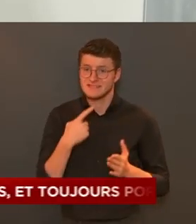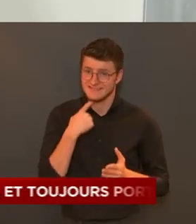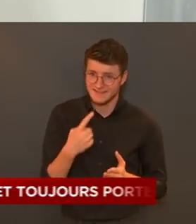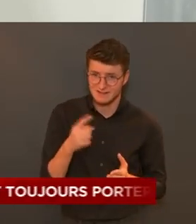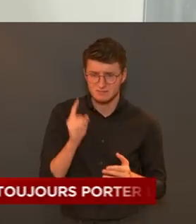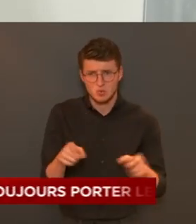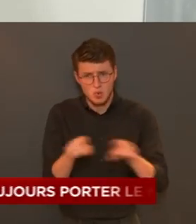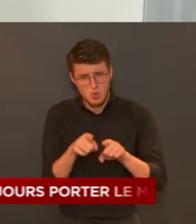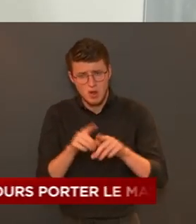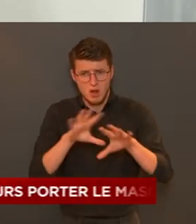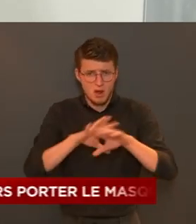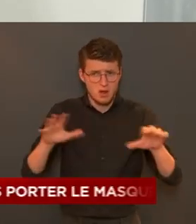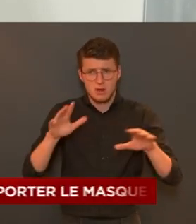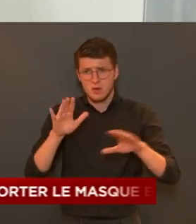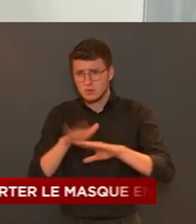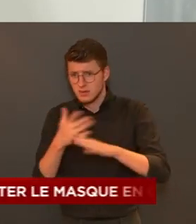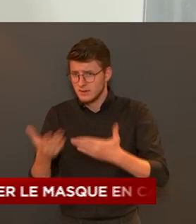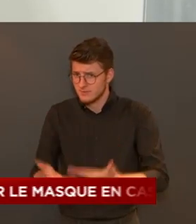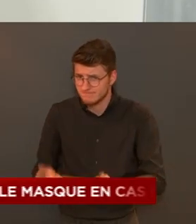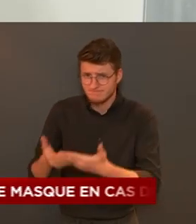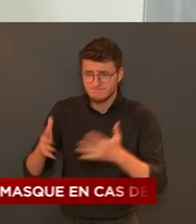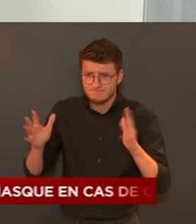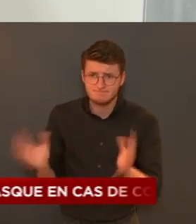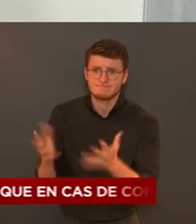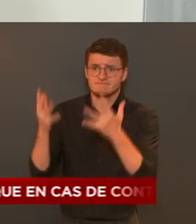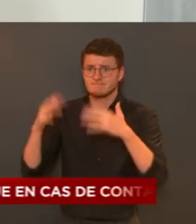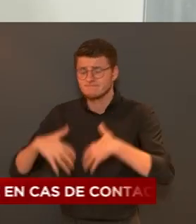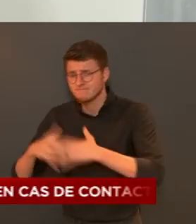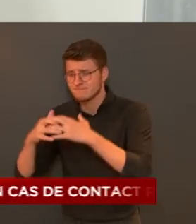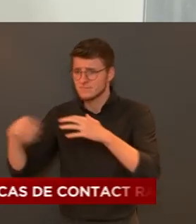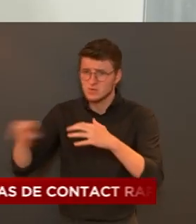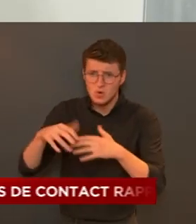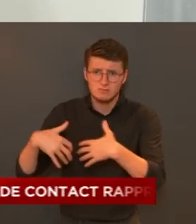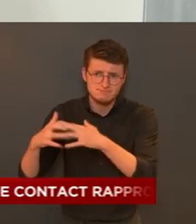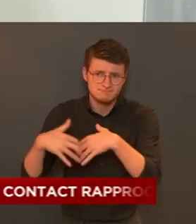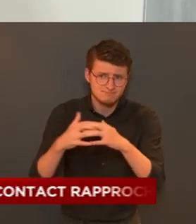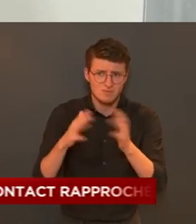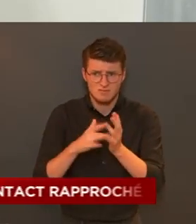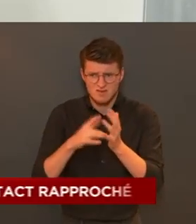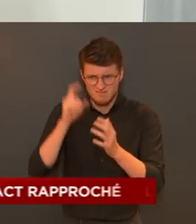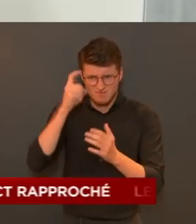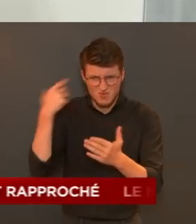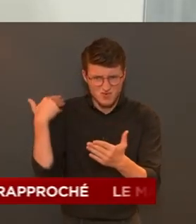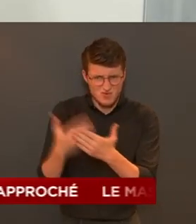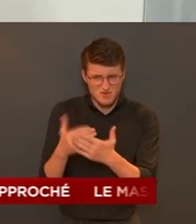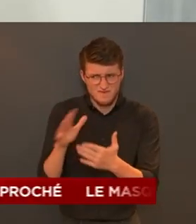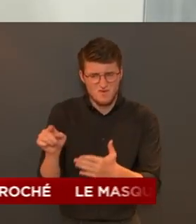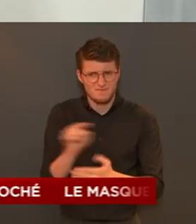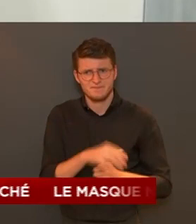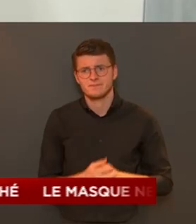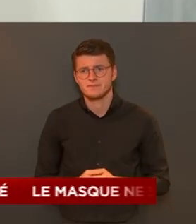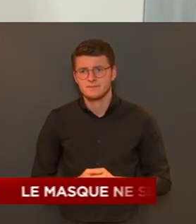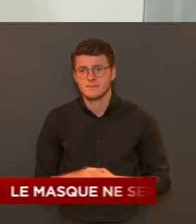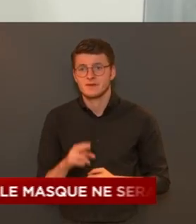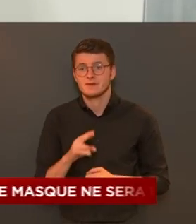dit qu'il faut faire le maximum pour que les différents secteurs en difficulté puissent connaître une bonne